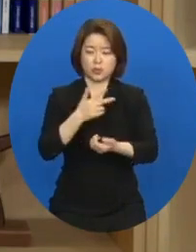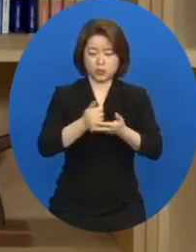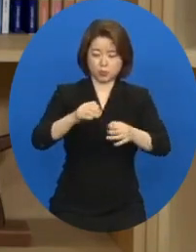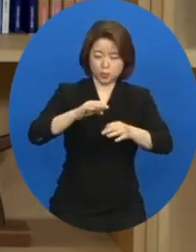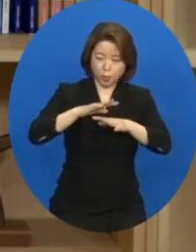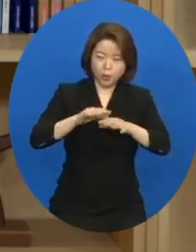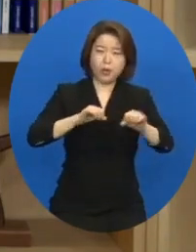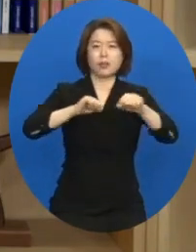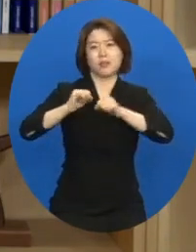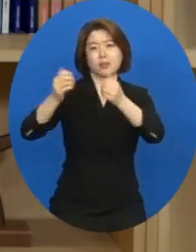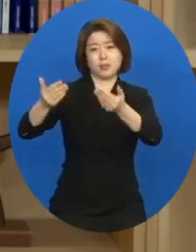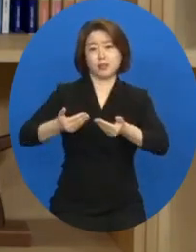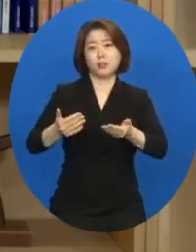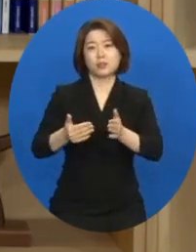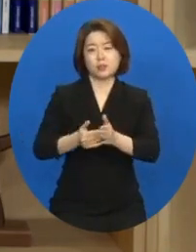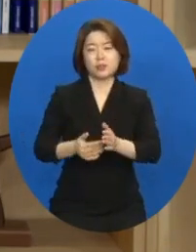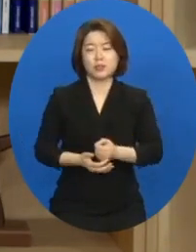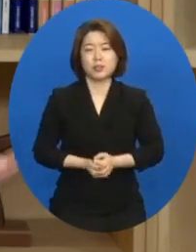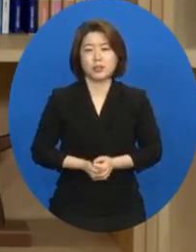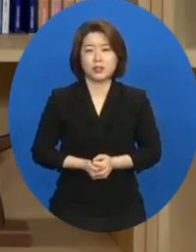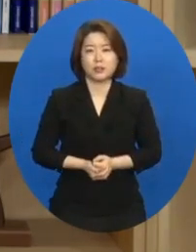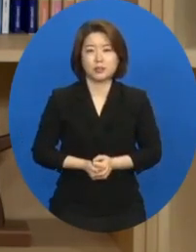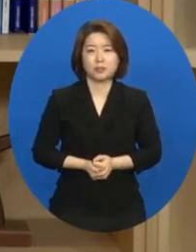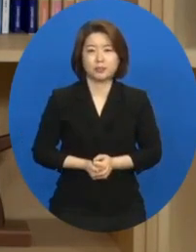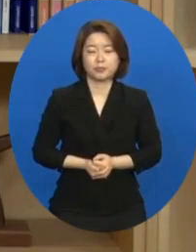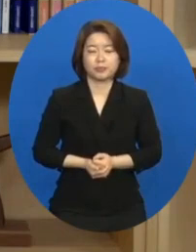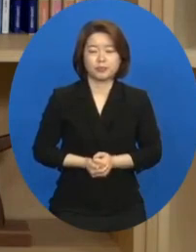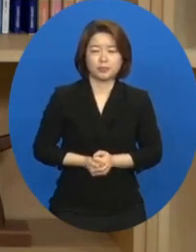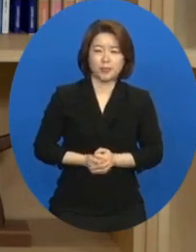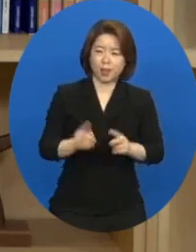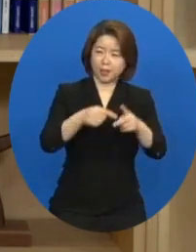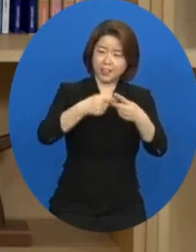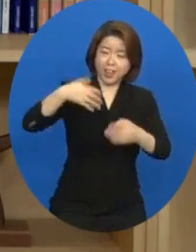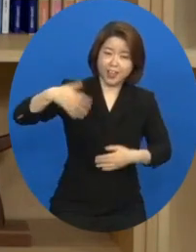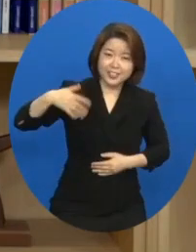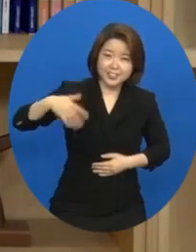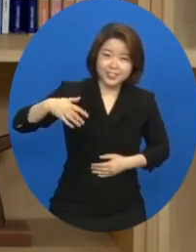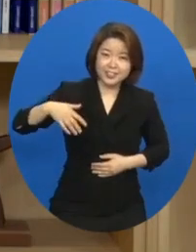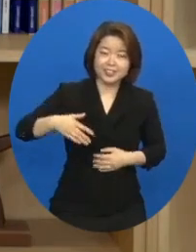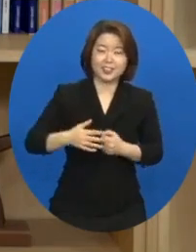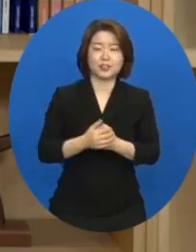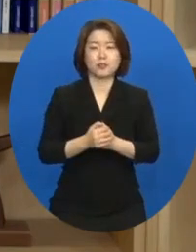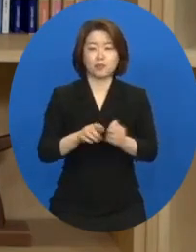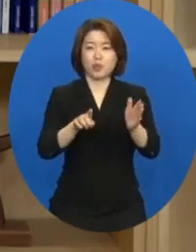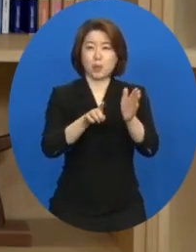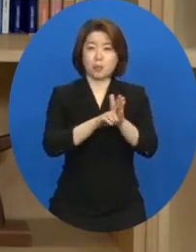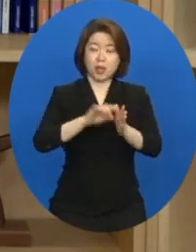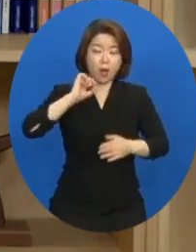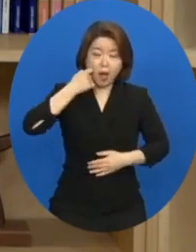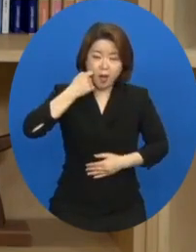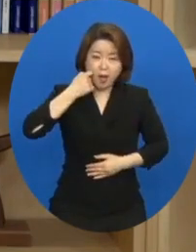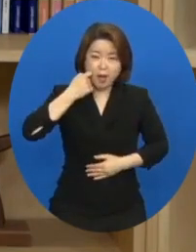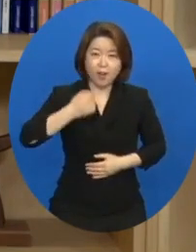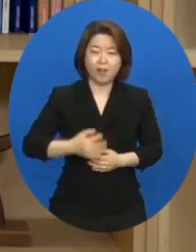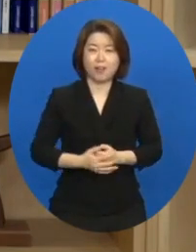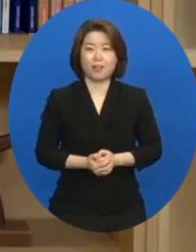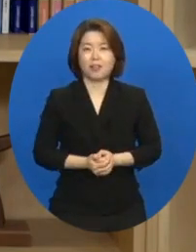됩니다 아직까지 이해가 되지 않으십니까 믿어지지 않으십니까